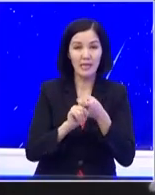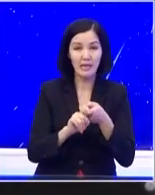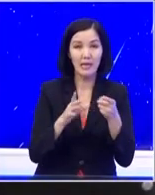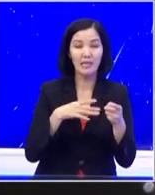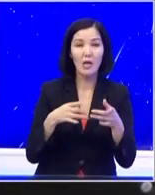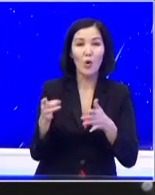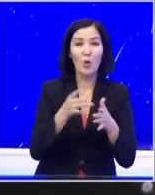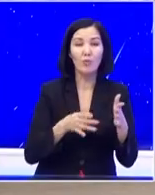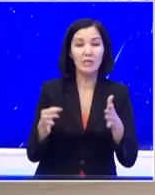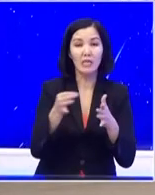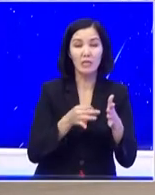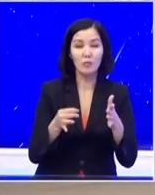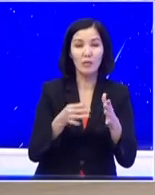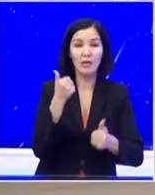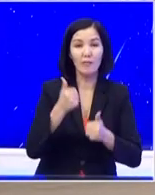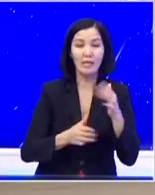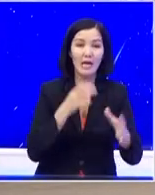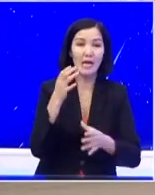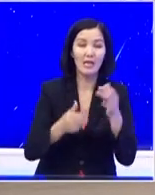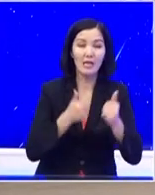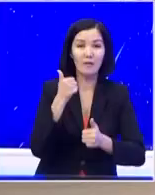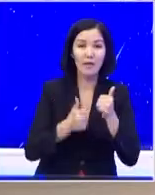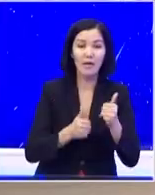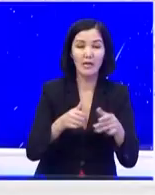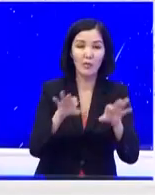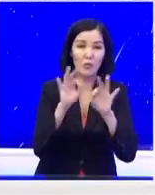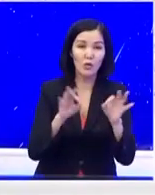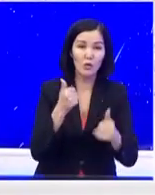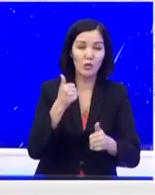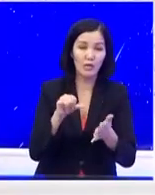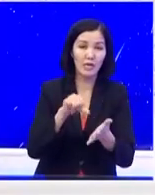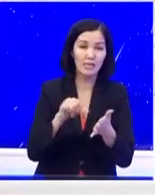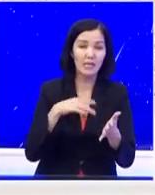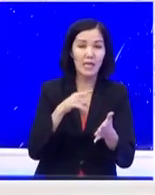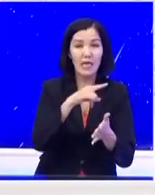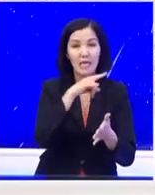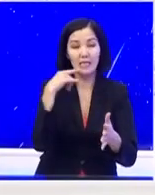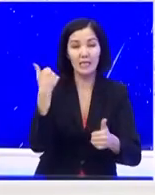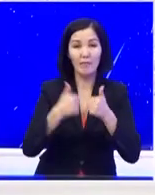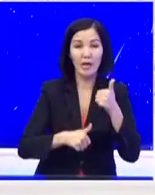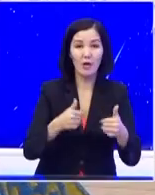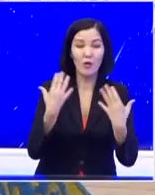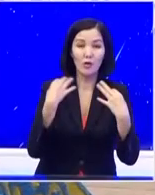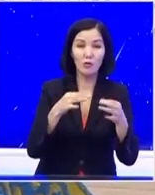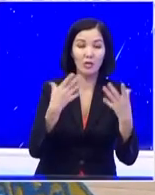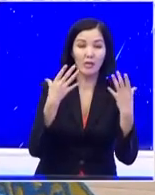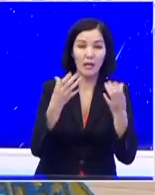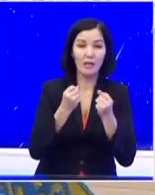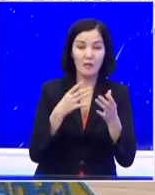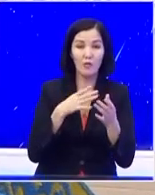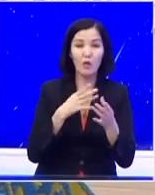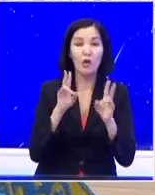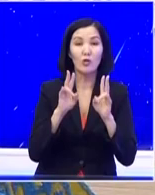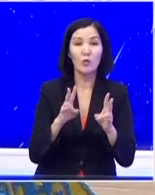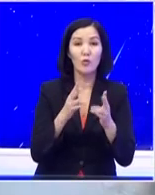республикалық байқауларда ғана емес, тіпті халықаралық өнер додаларында да топ жарған. Ресейдегі байқауларға да жолдама алған етті данасы.